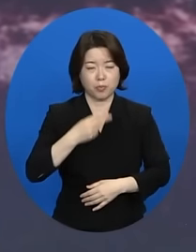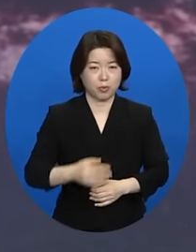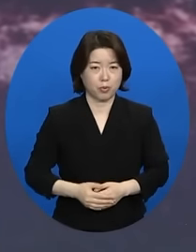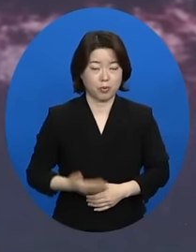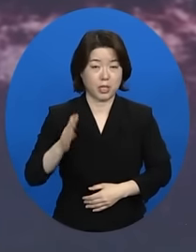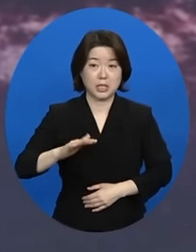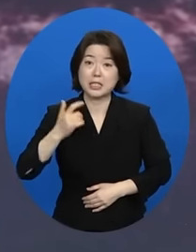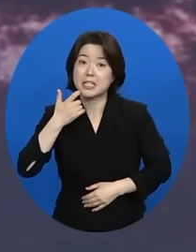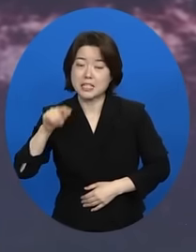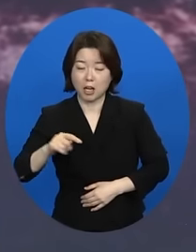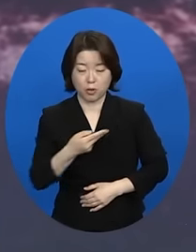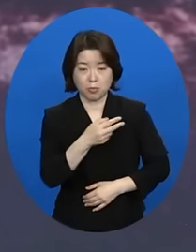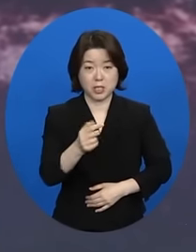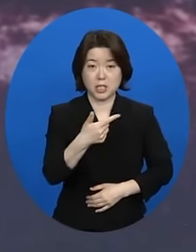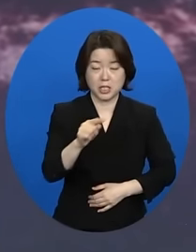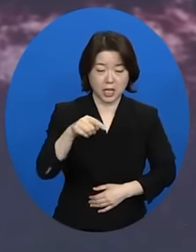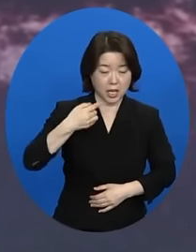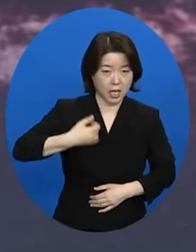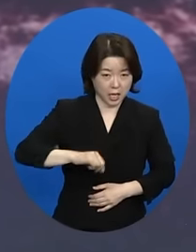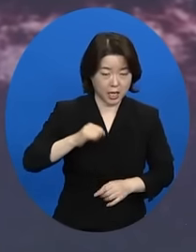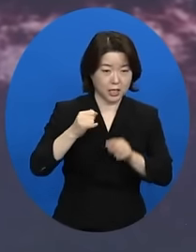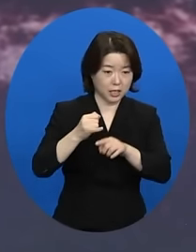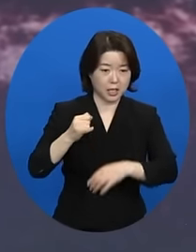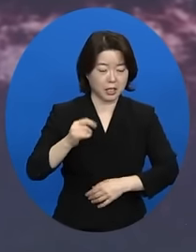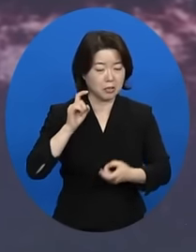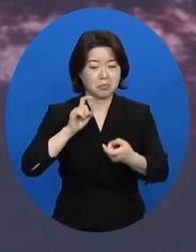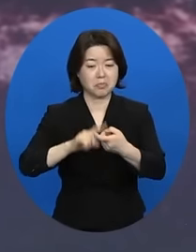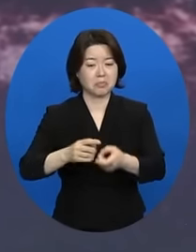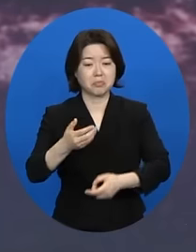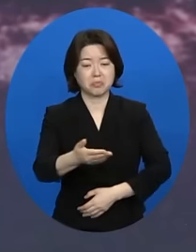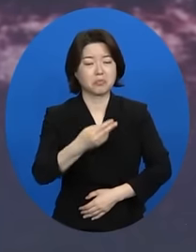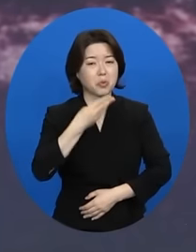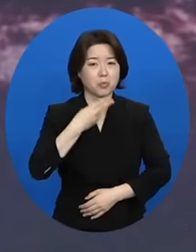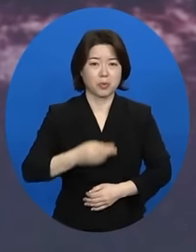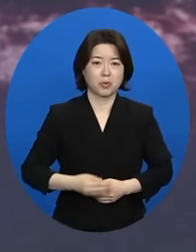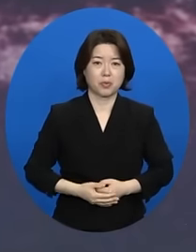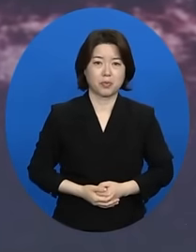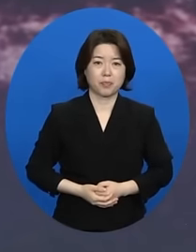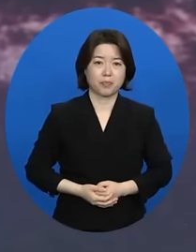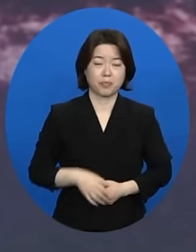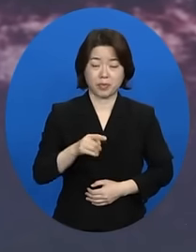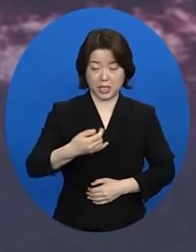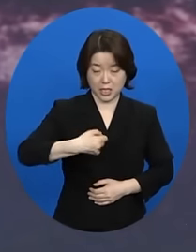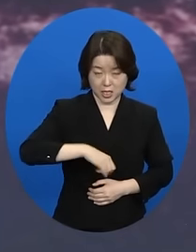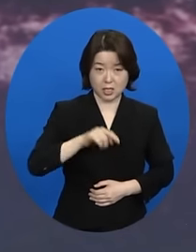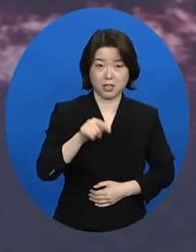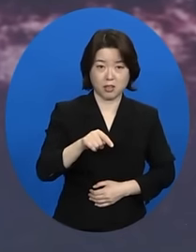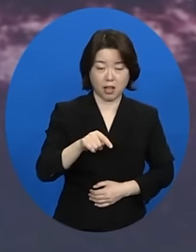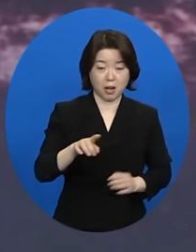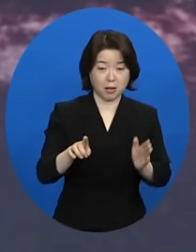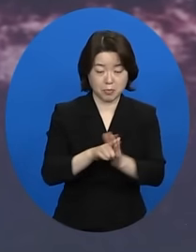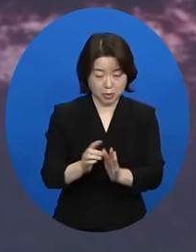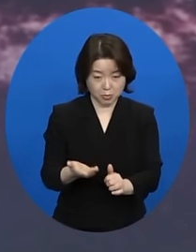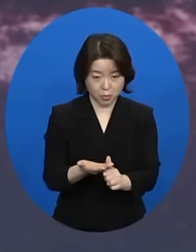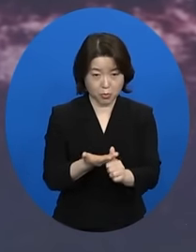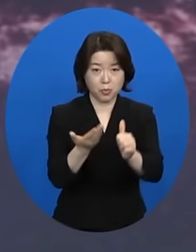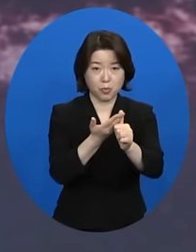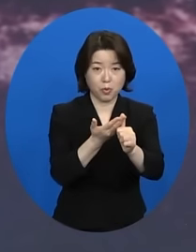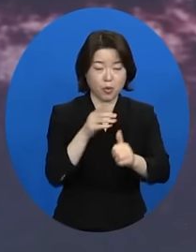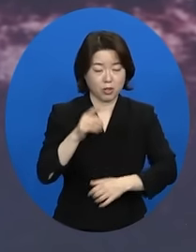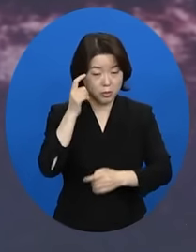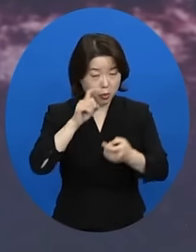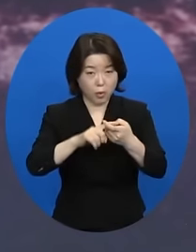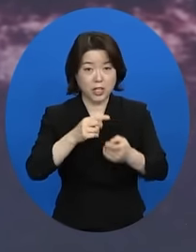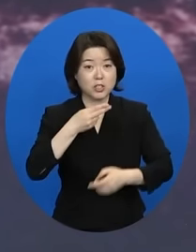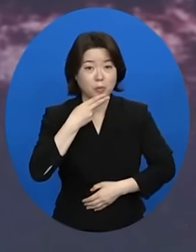야곱은 디나에게 별 관심이 없었어요. 이 딸을 믿음으로 양육하고 키우는 데 관심이